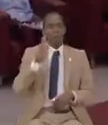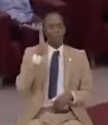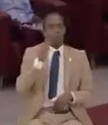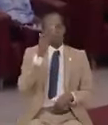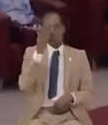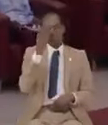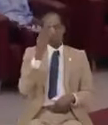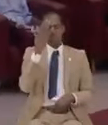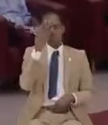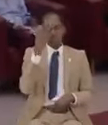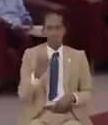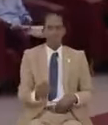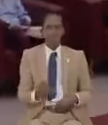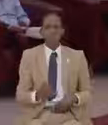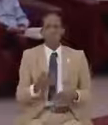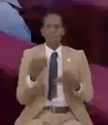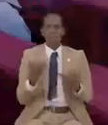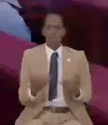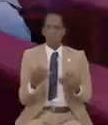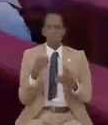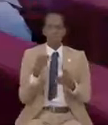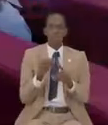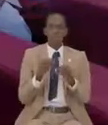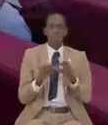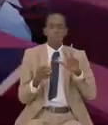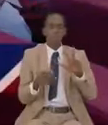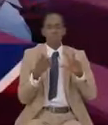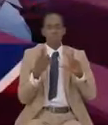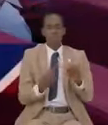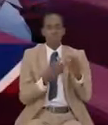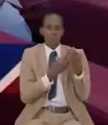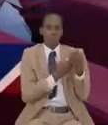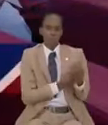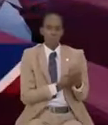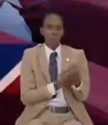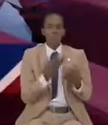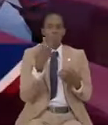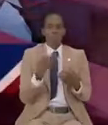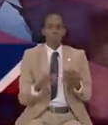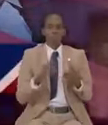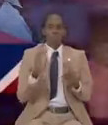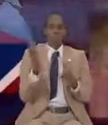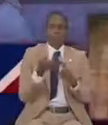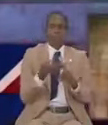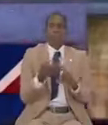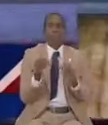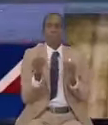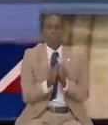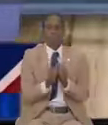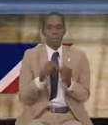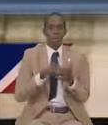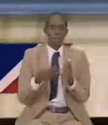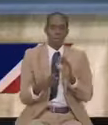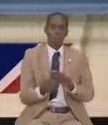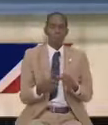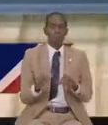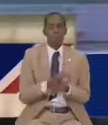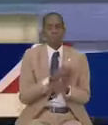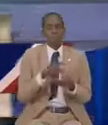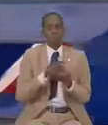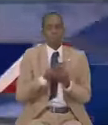3e point ici le courage de conviction avec la pureté délibérée le courage de